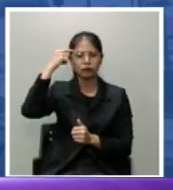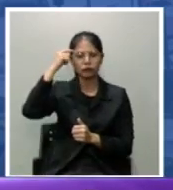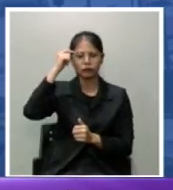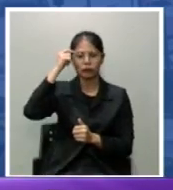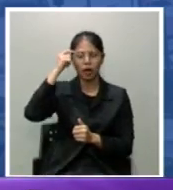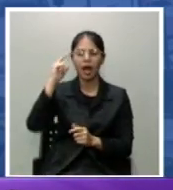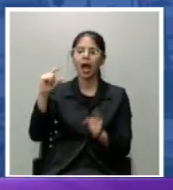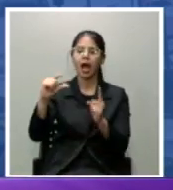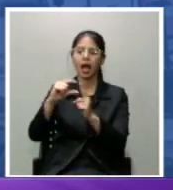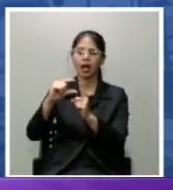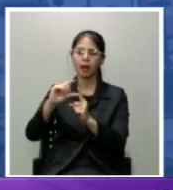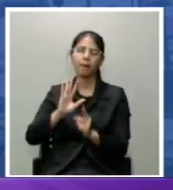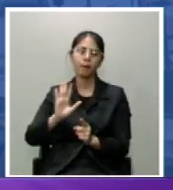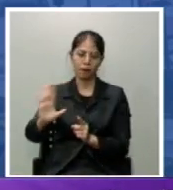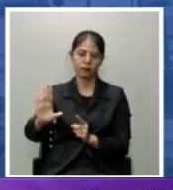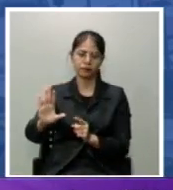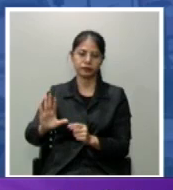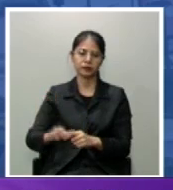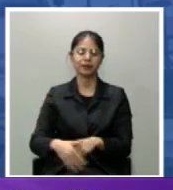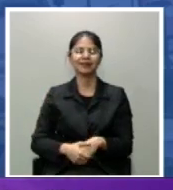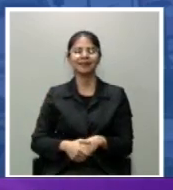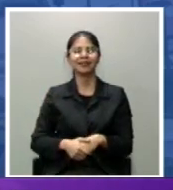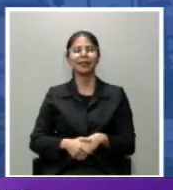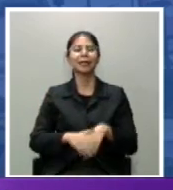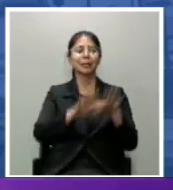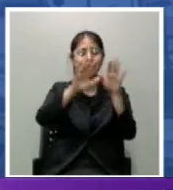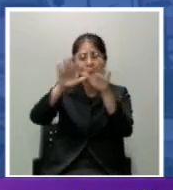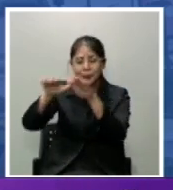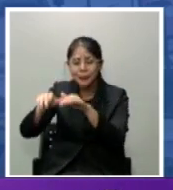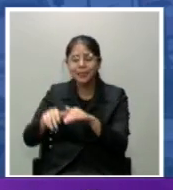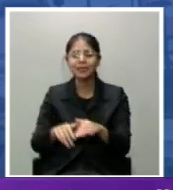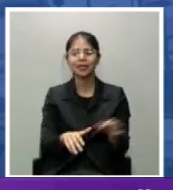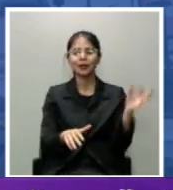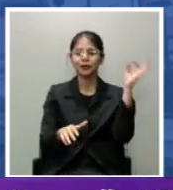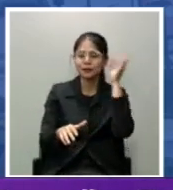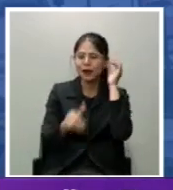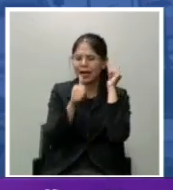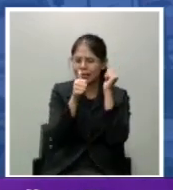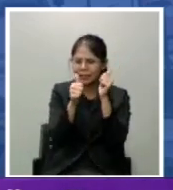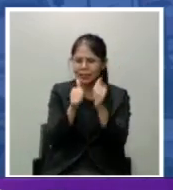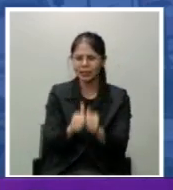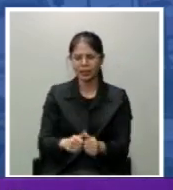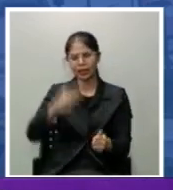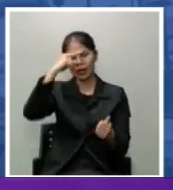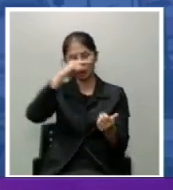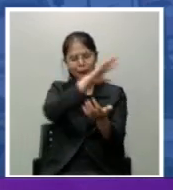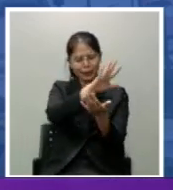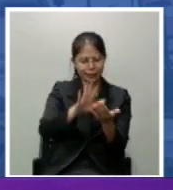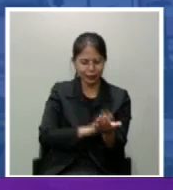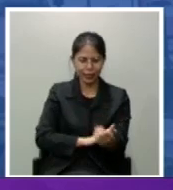ท่านละครับว่าพี่น้องเอ้ยฟังให้ดีเถอะสงสารประเทศไทยจังเล